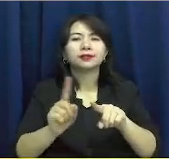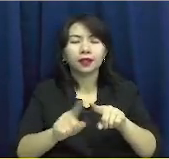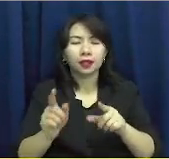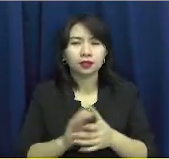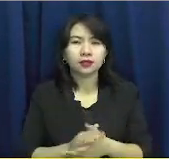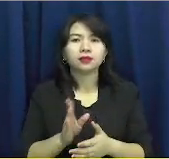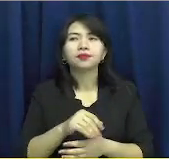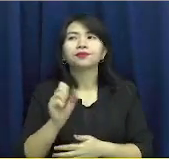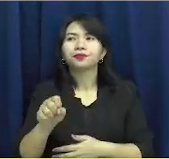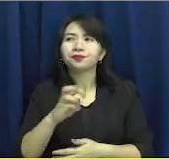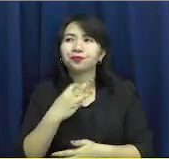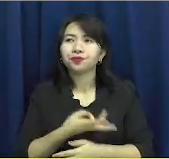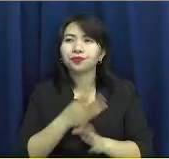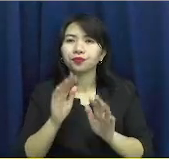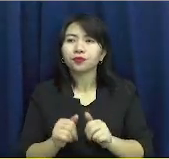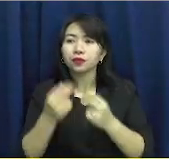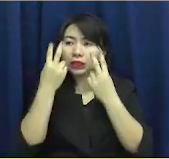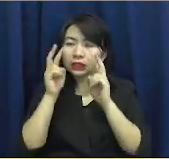Makikita natin that